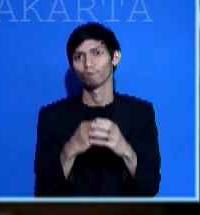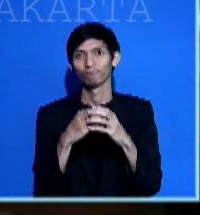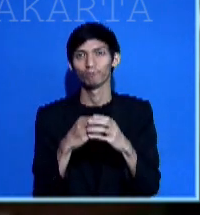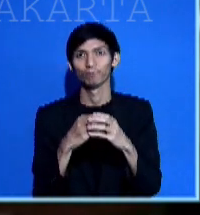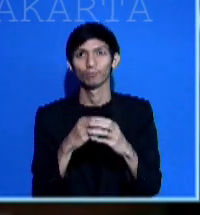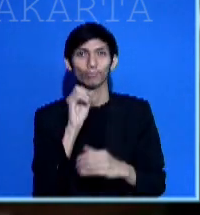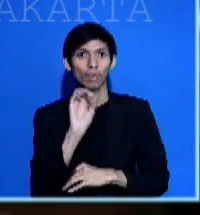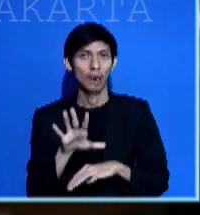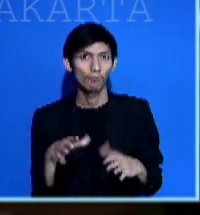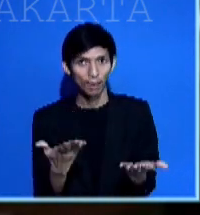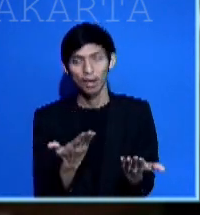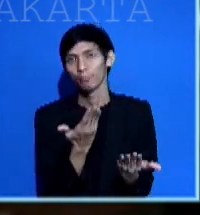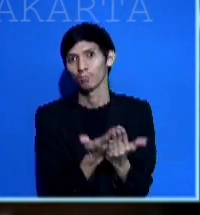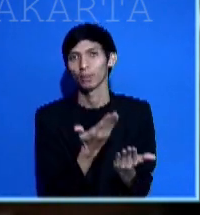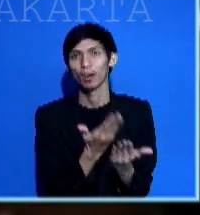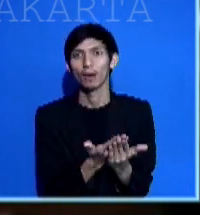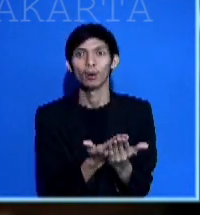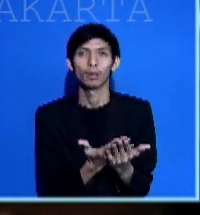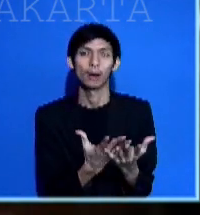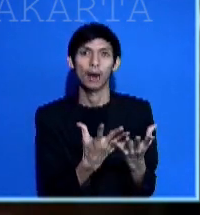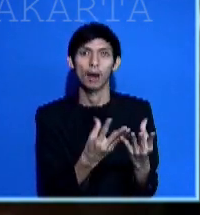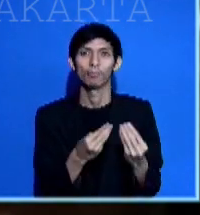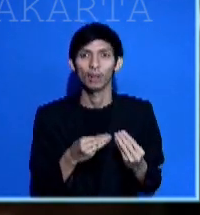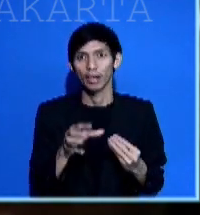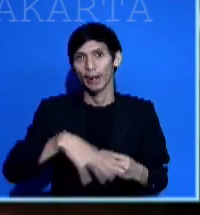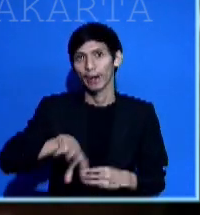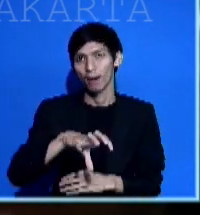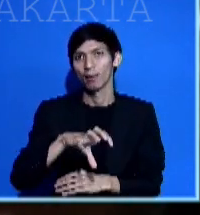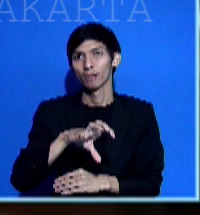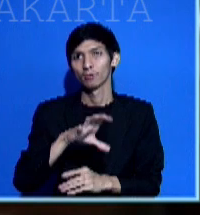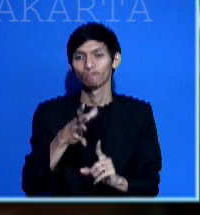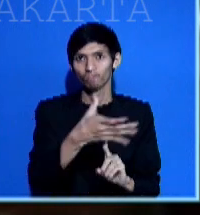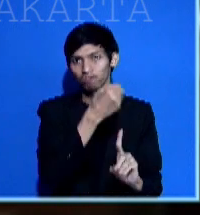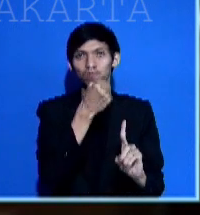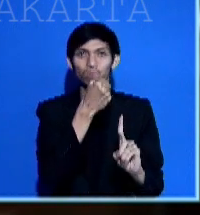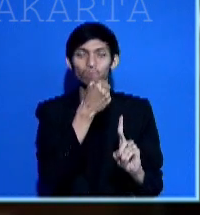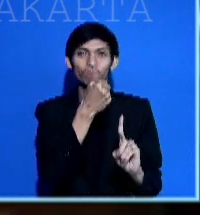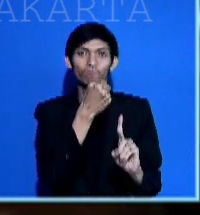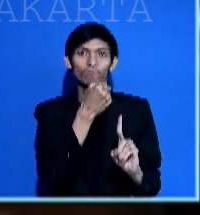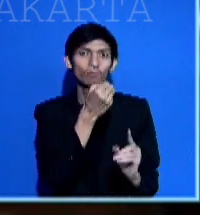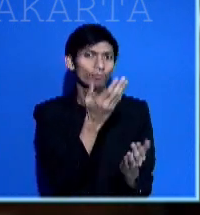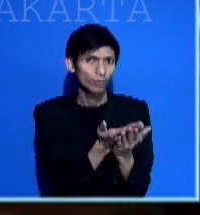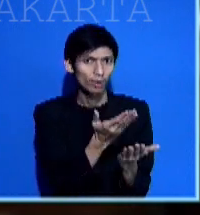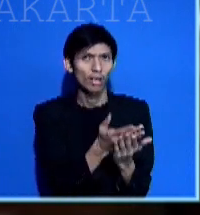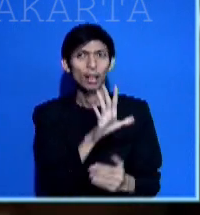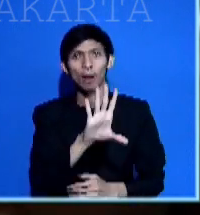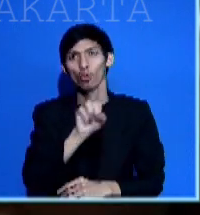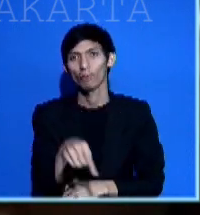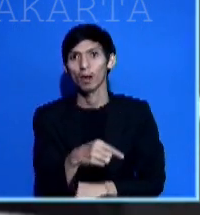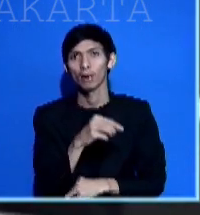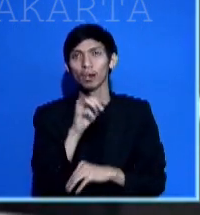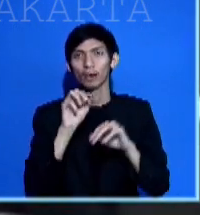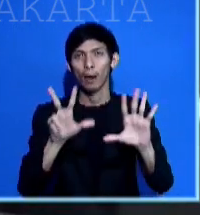daerah tercapai 99,75% dari target atau bisa dikatakan terealisasi sebesar 5,8